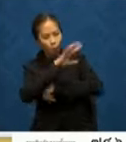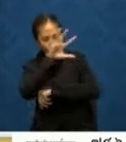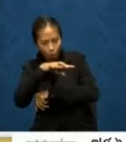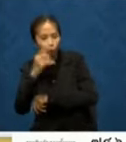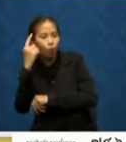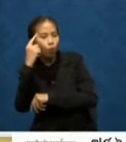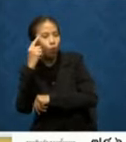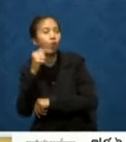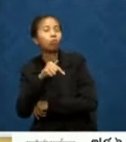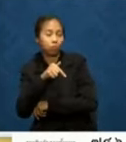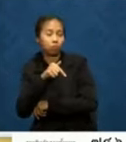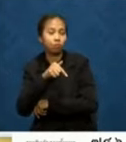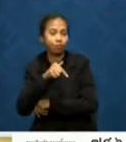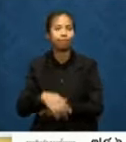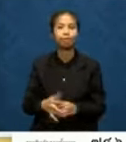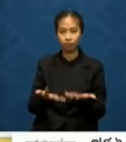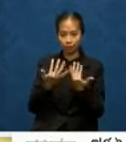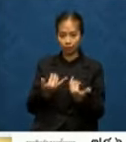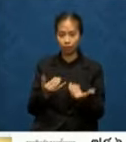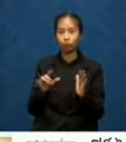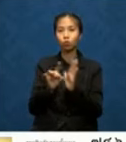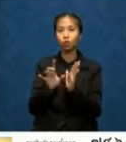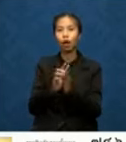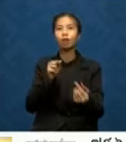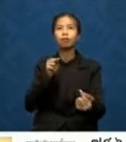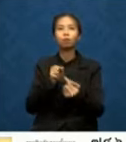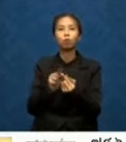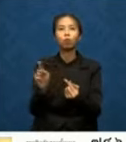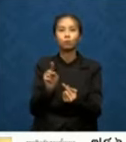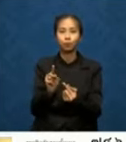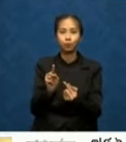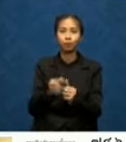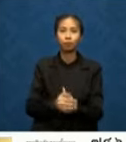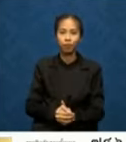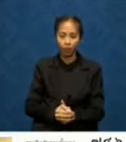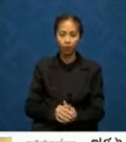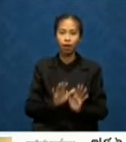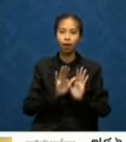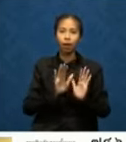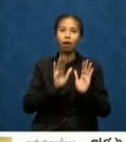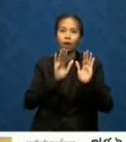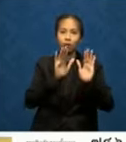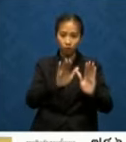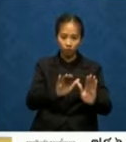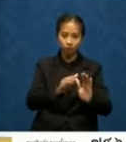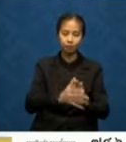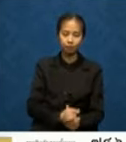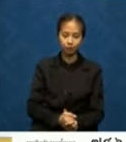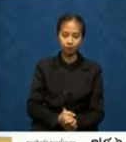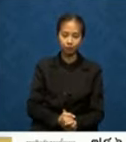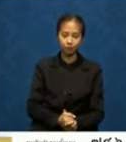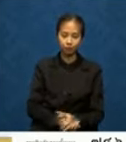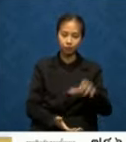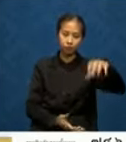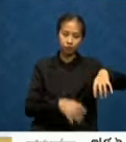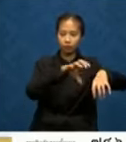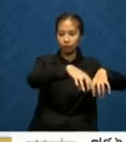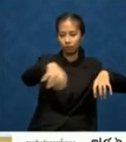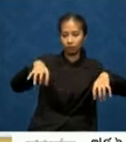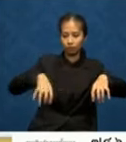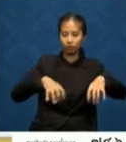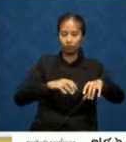พประเด็นสุดท้ายในเรื่องนี้ก็คือเรื่องของการที่ขอฝากว่าให้ท่านทุกหน่วยงาน